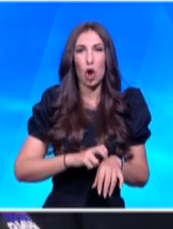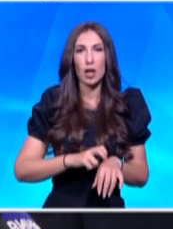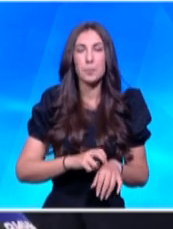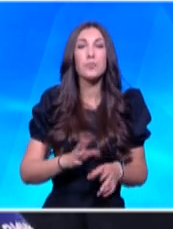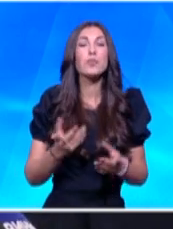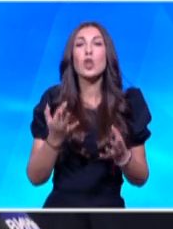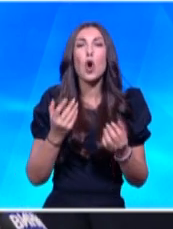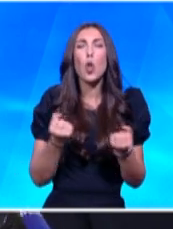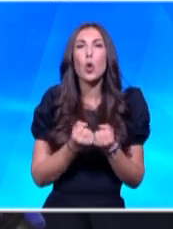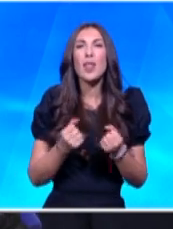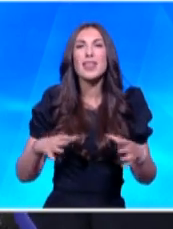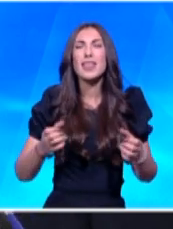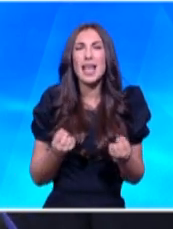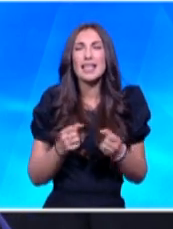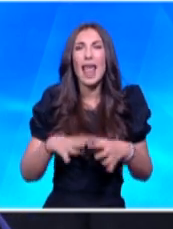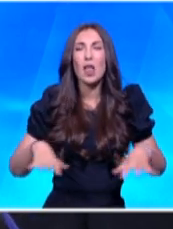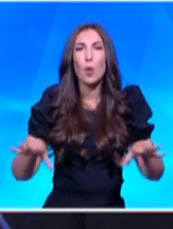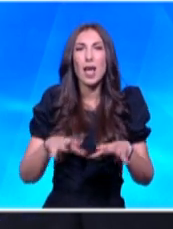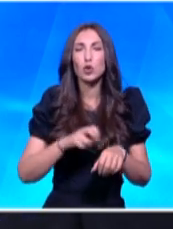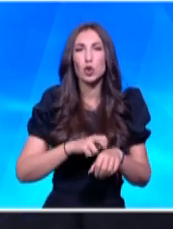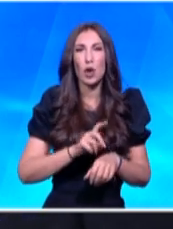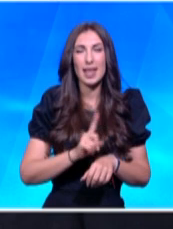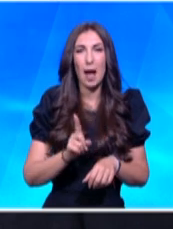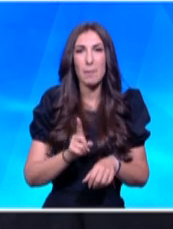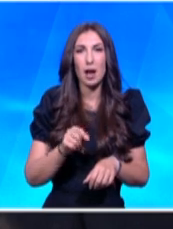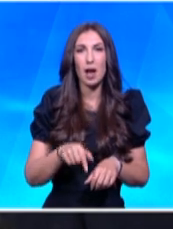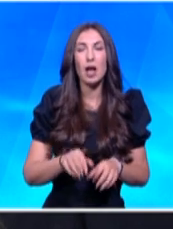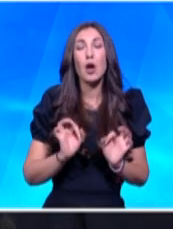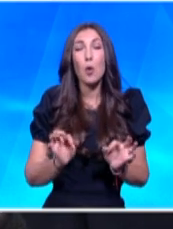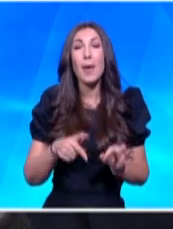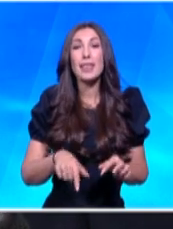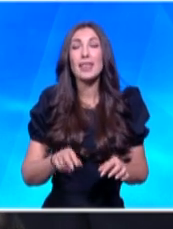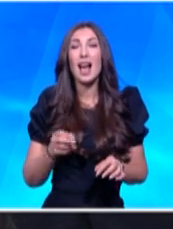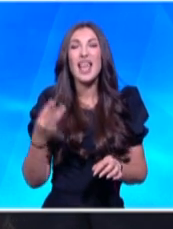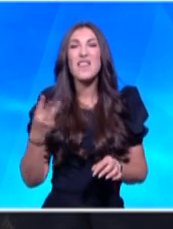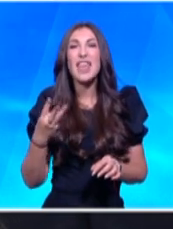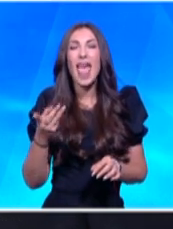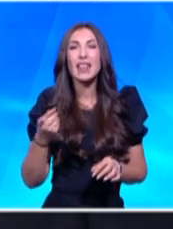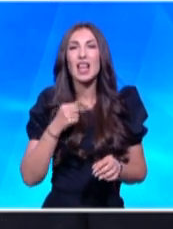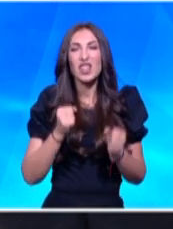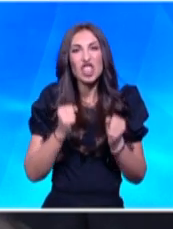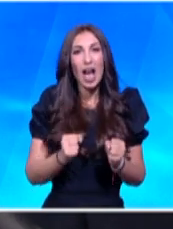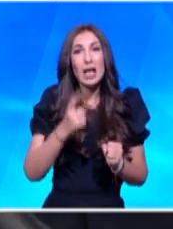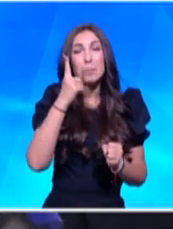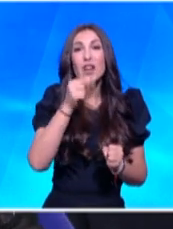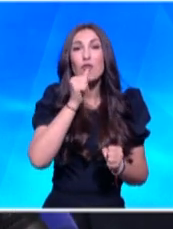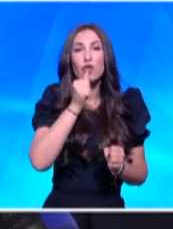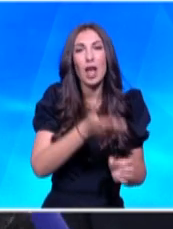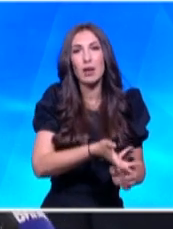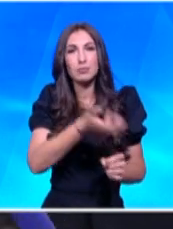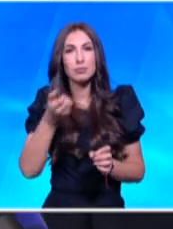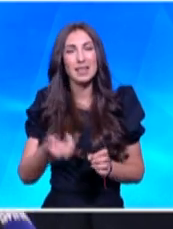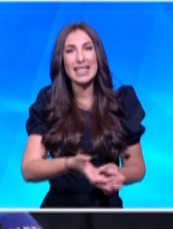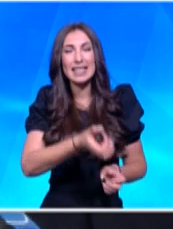колко населени места няма ток? Договорката в момента с EVN е да изчакат, да си изтегли водата. Това няма да стане